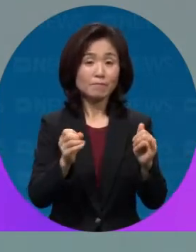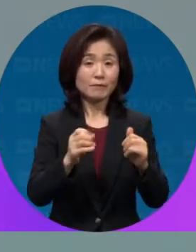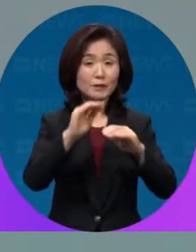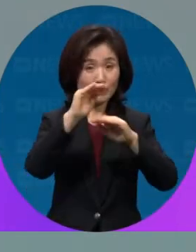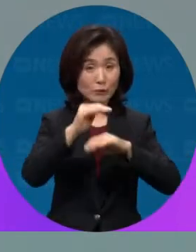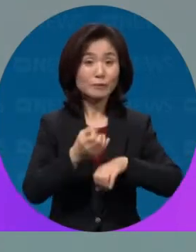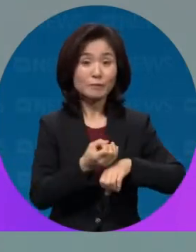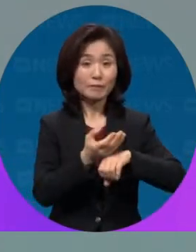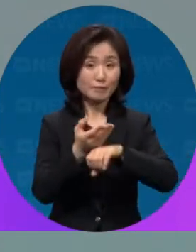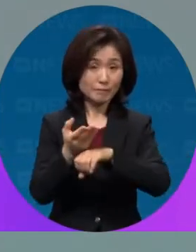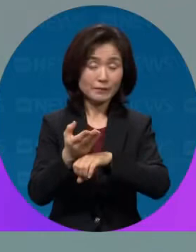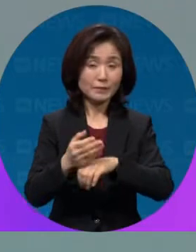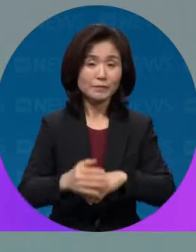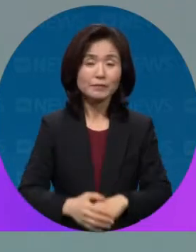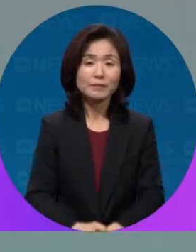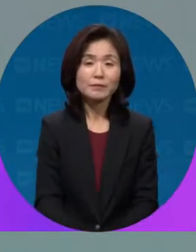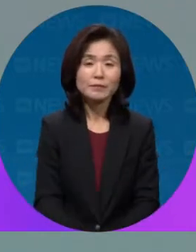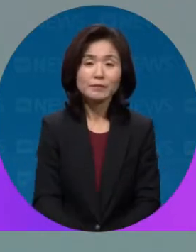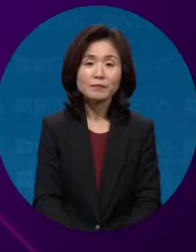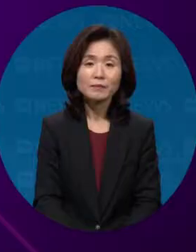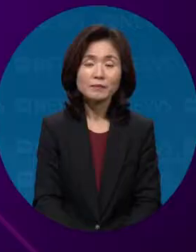글로벌 커넥트 온입니다.